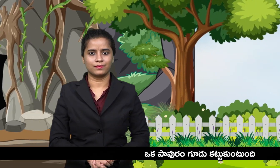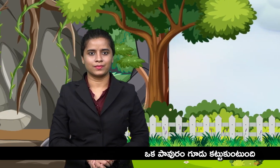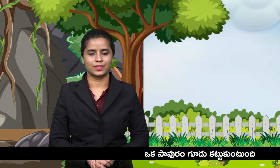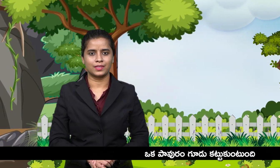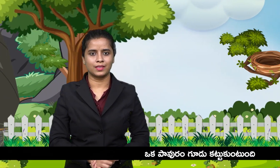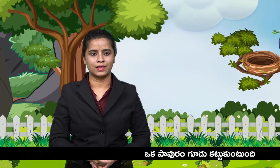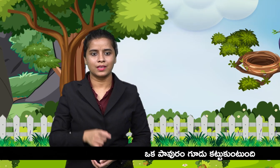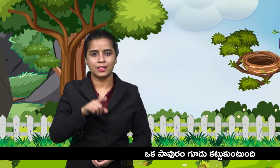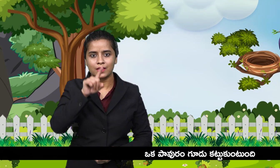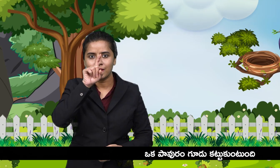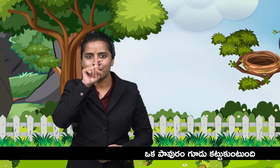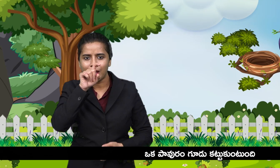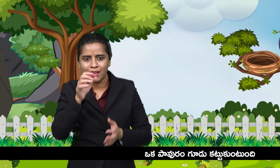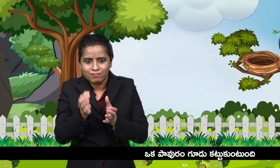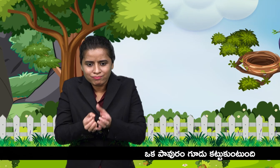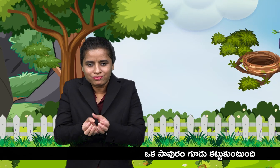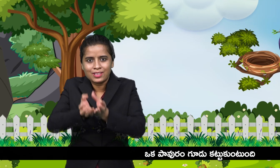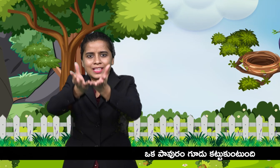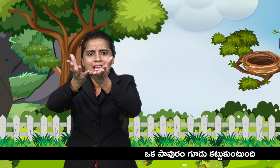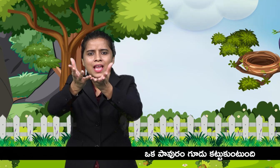ఒక పావురం గూడు కట్టుకుంటుంది.